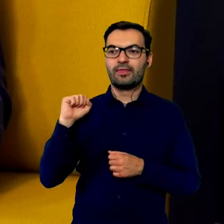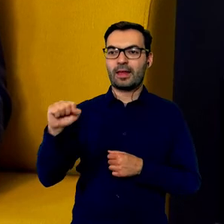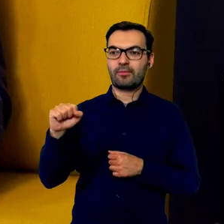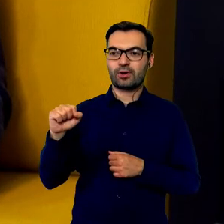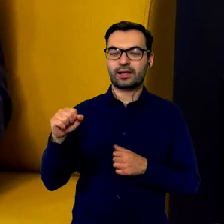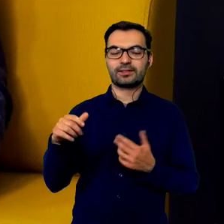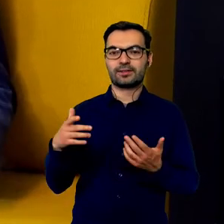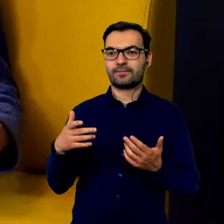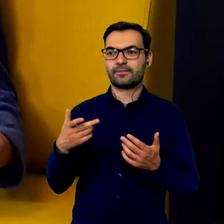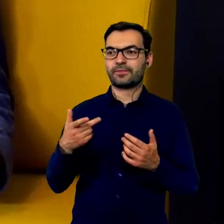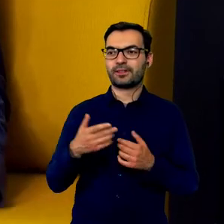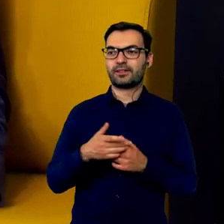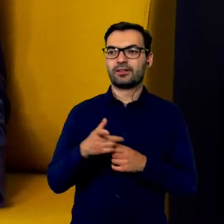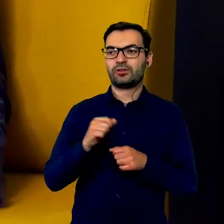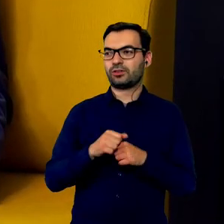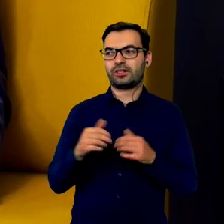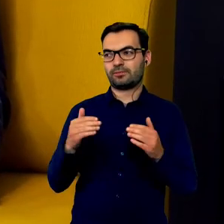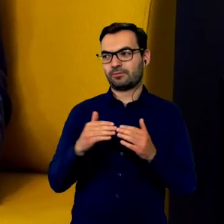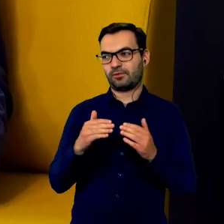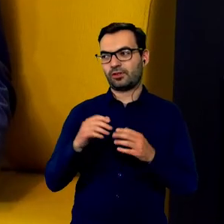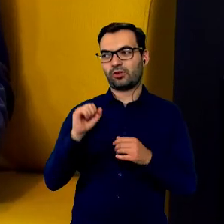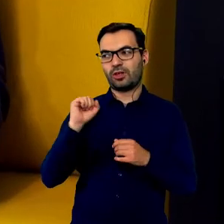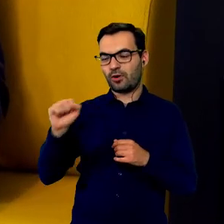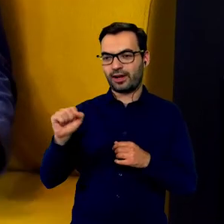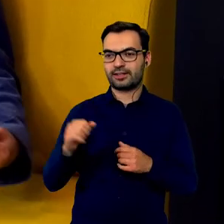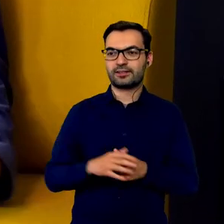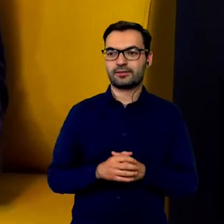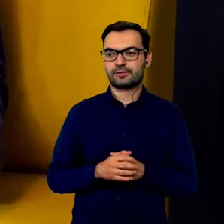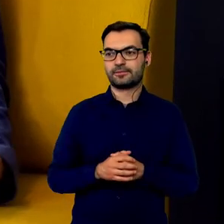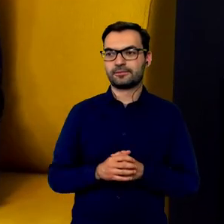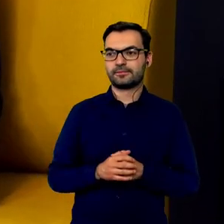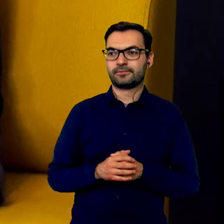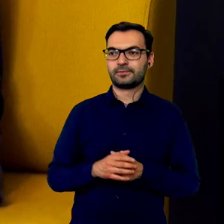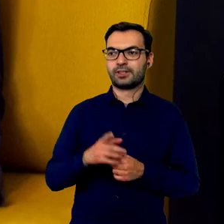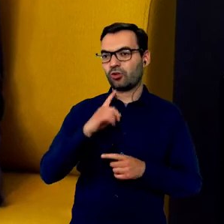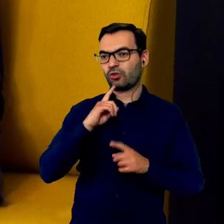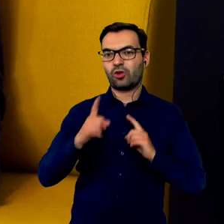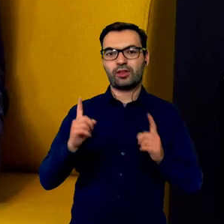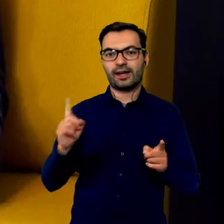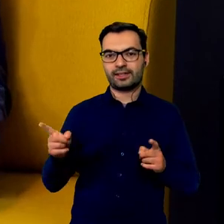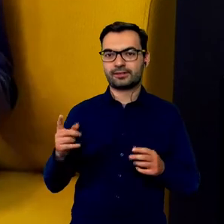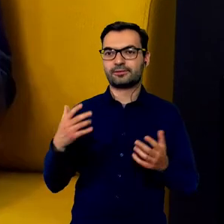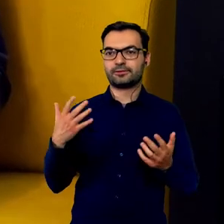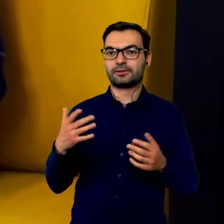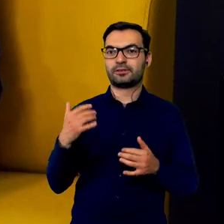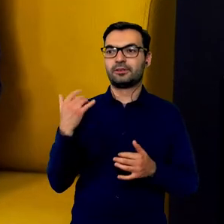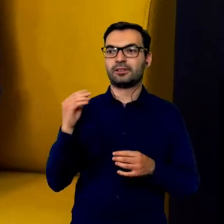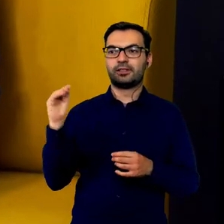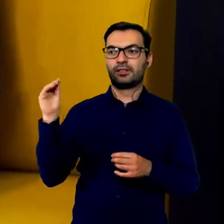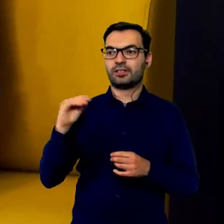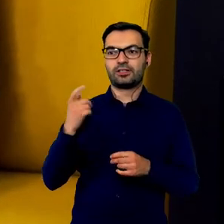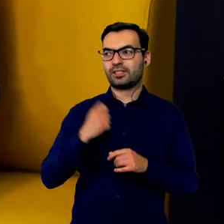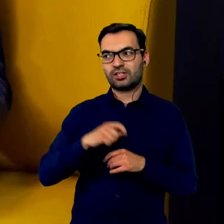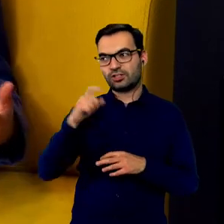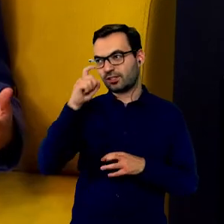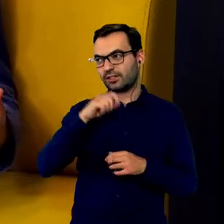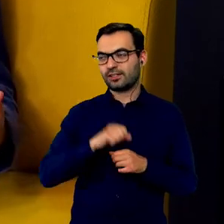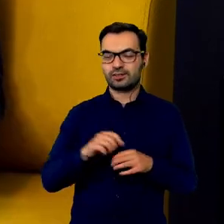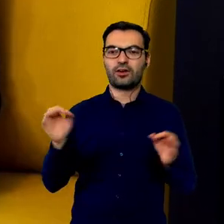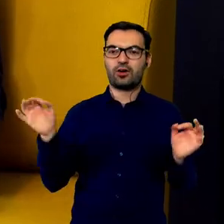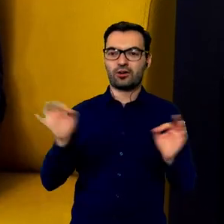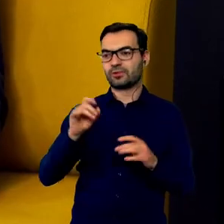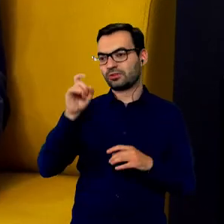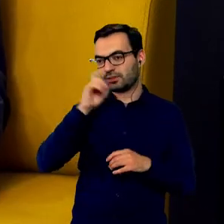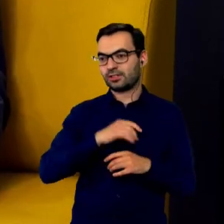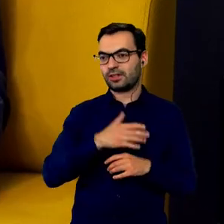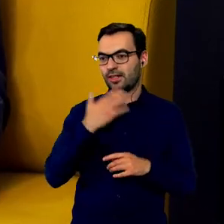Demokracja, nie porównują oni się z demokracją, tylko z totalitaryzmem, mówiąc, że jeszcze nie jest tak źle. Jest fatalnie,